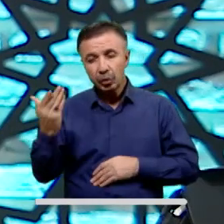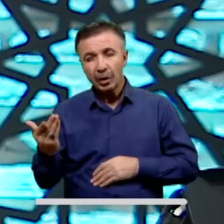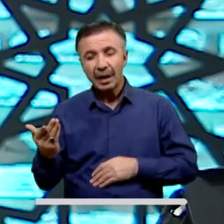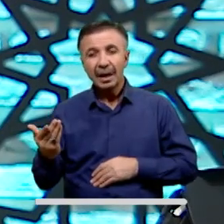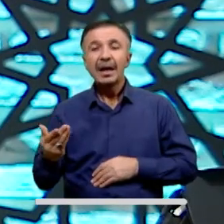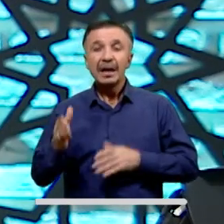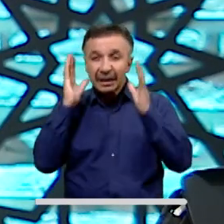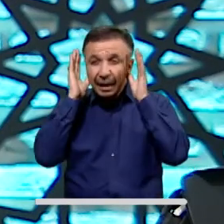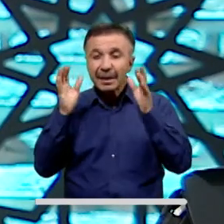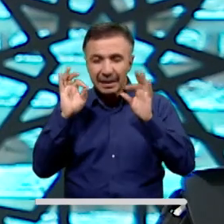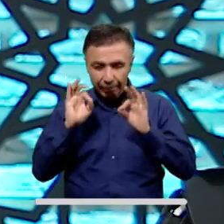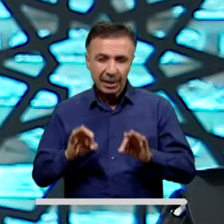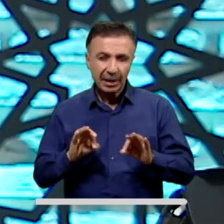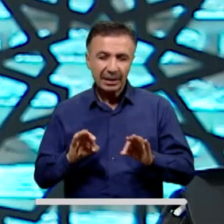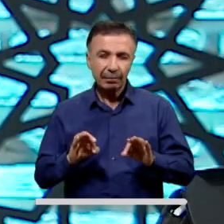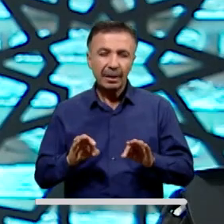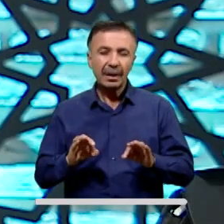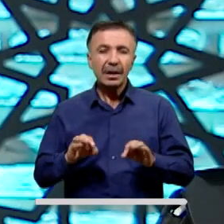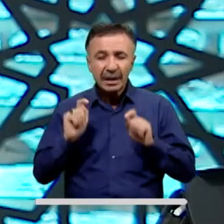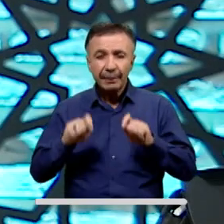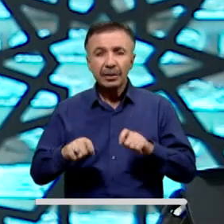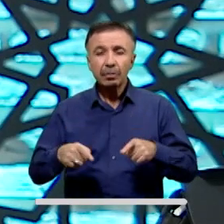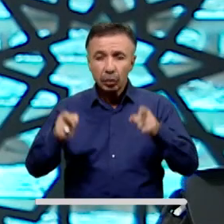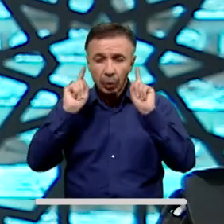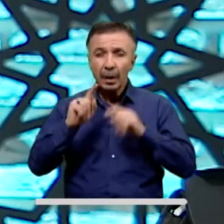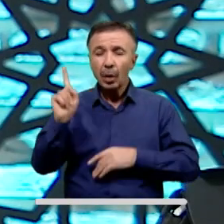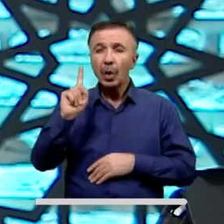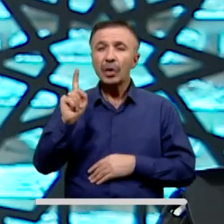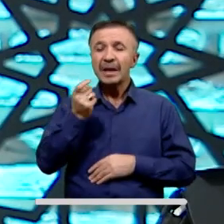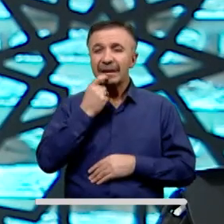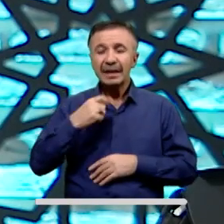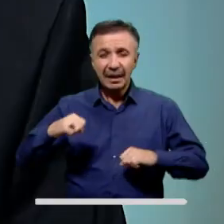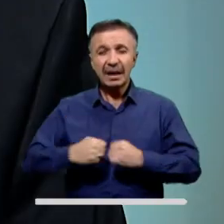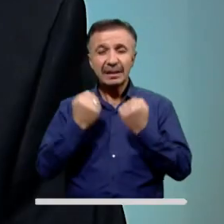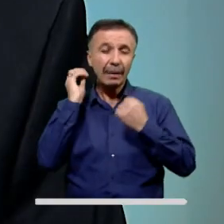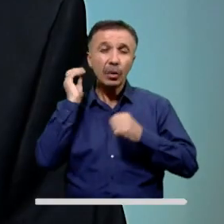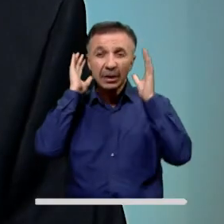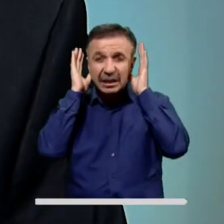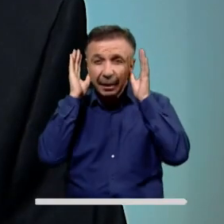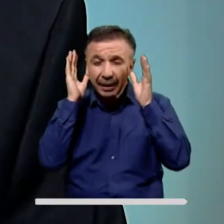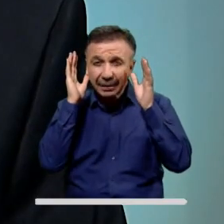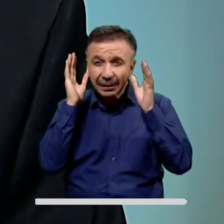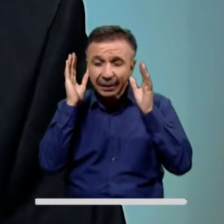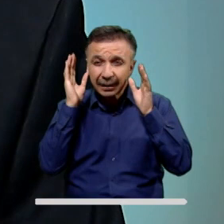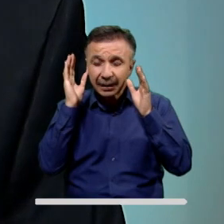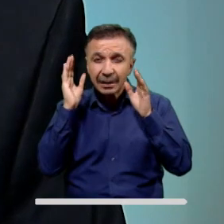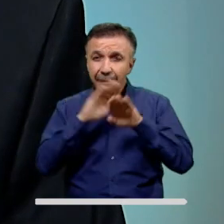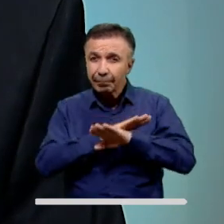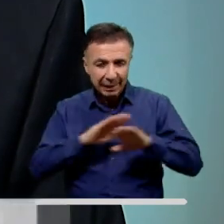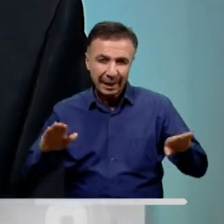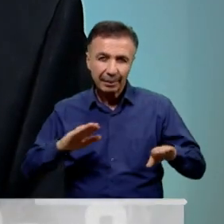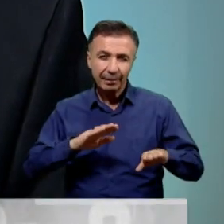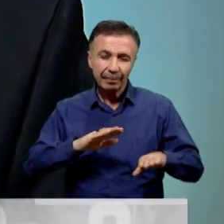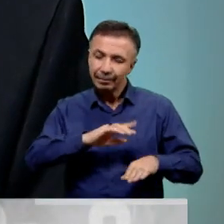başlasam, ettiğim bu tövbe 10 yıllık kaza namazı borcumu üzerimden düşürür mü? Yani Cenab-ı Hak